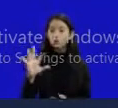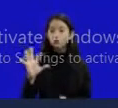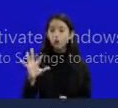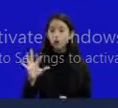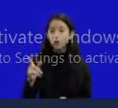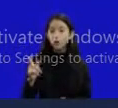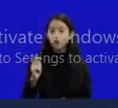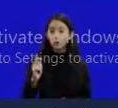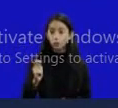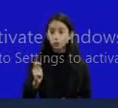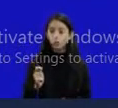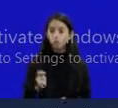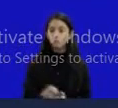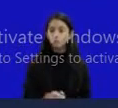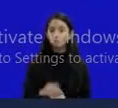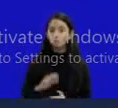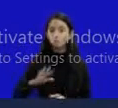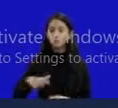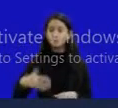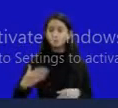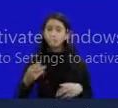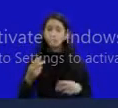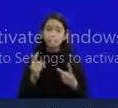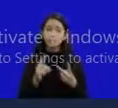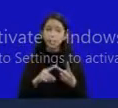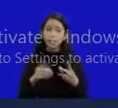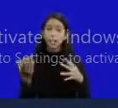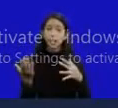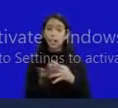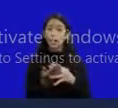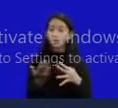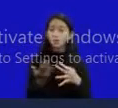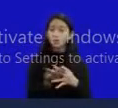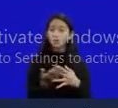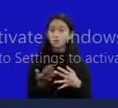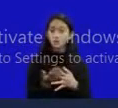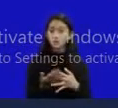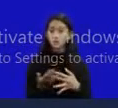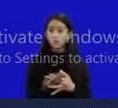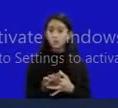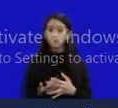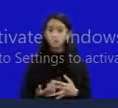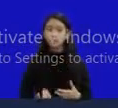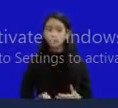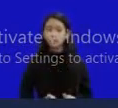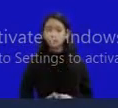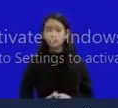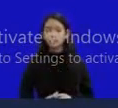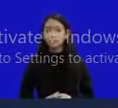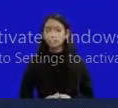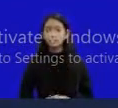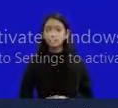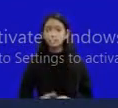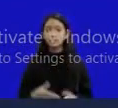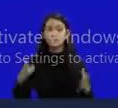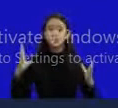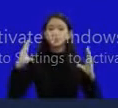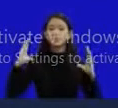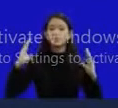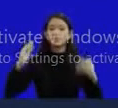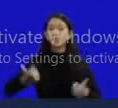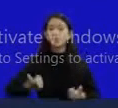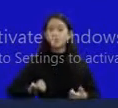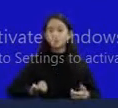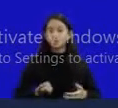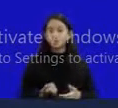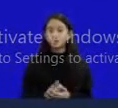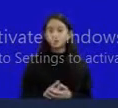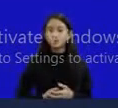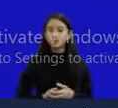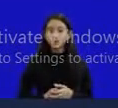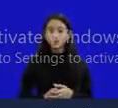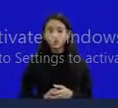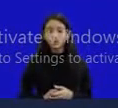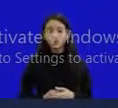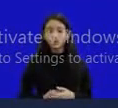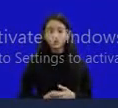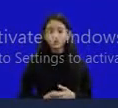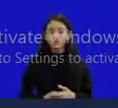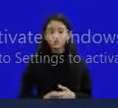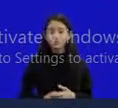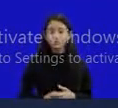dua adalah akses kepada fasilitas pelayanan kesehatan ketiga adalah kesiapan menerapkan wajib masker